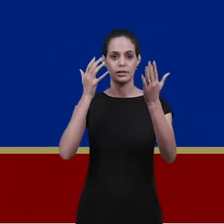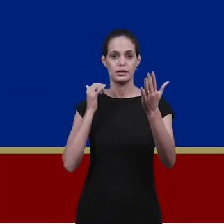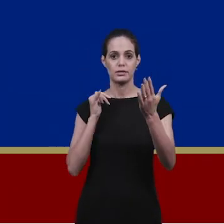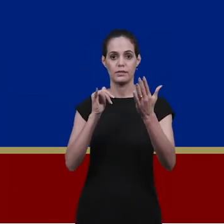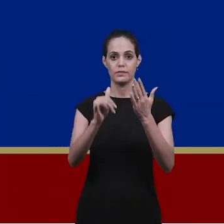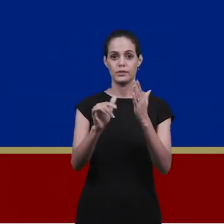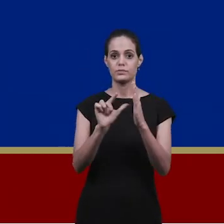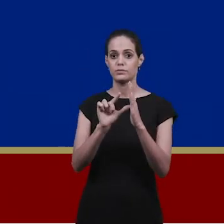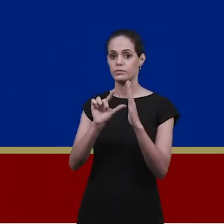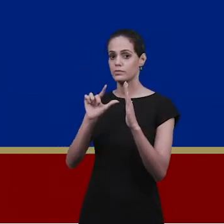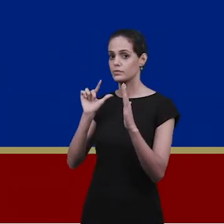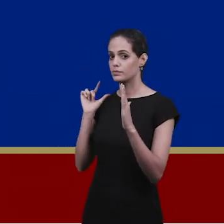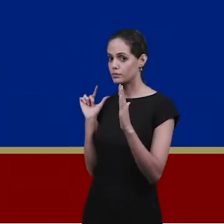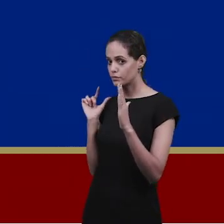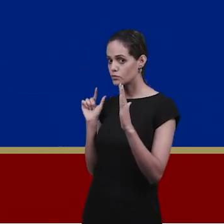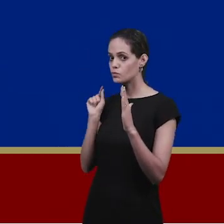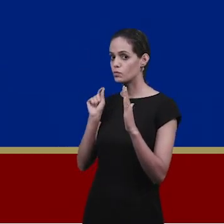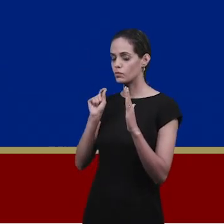moment,